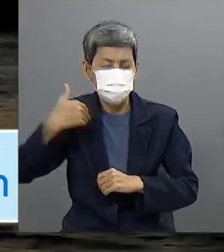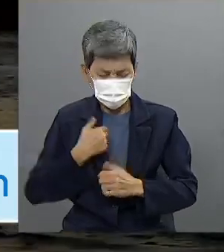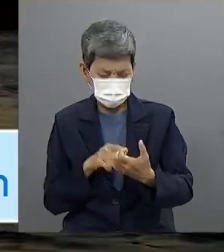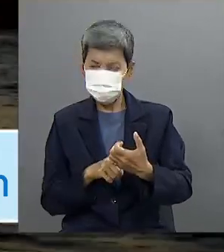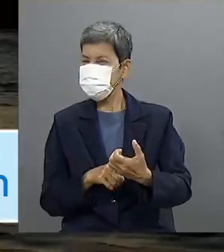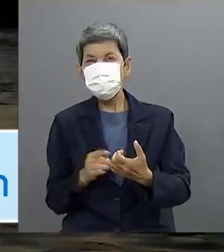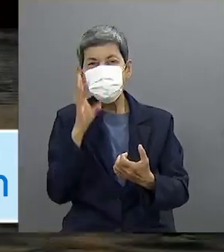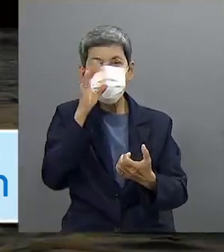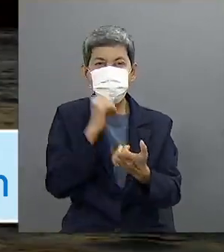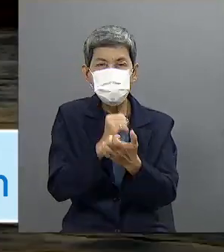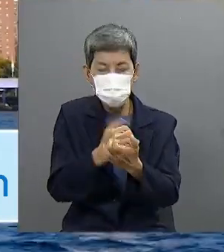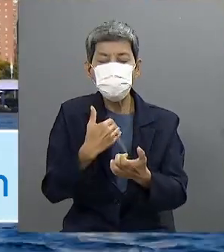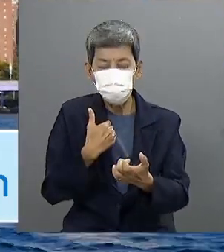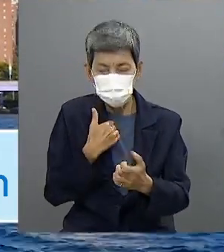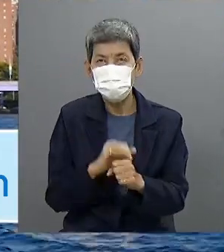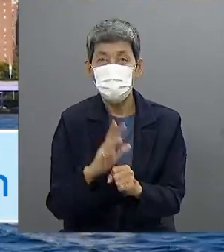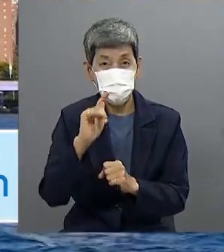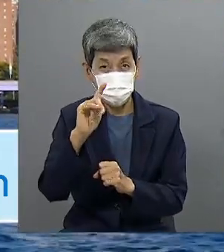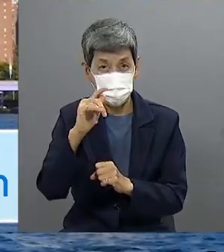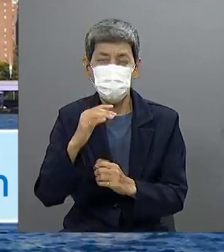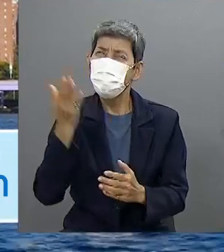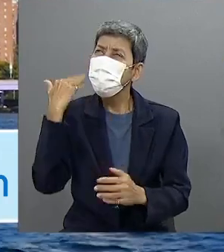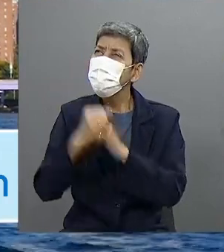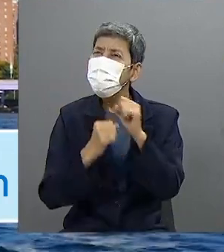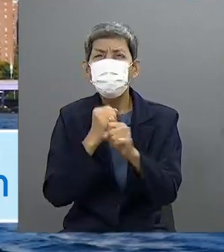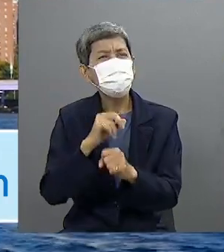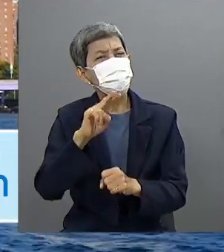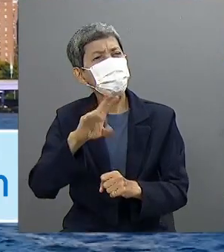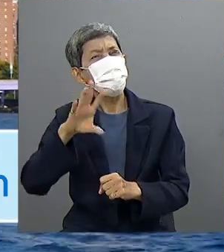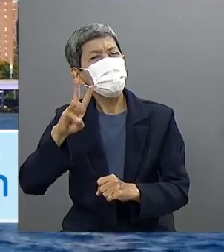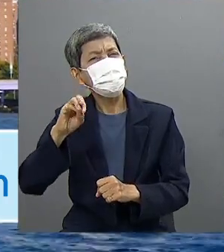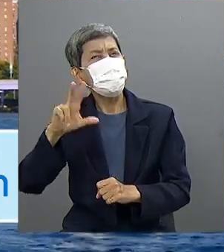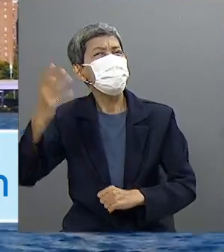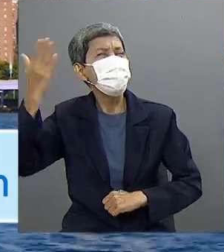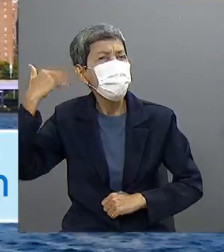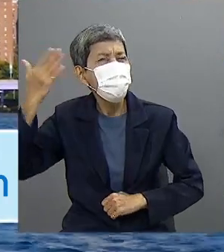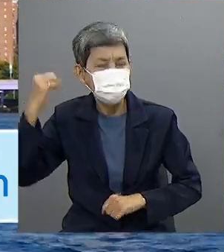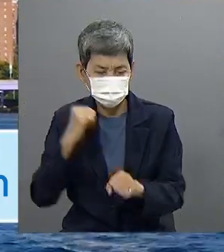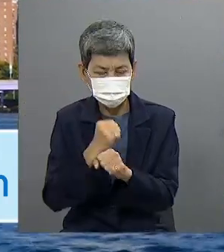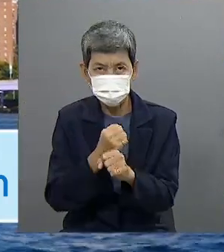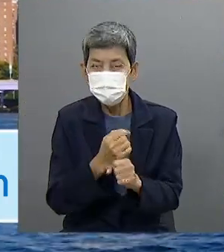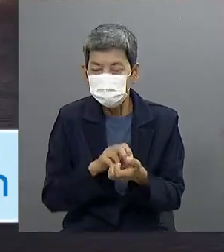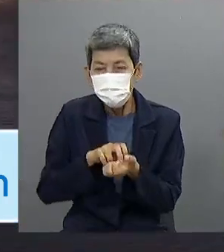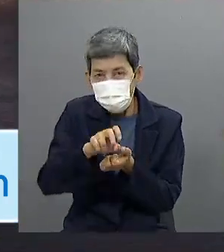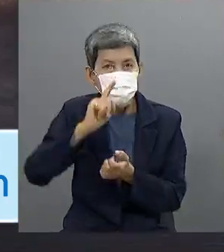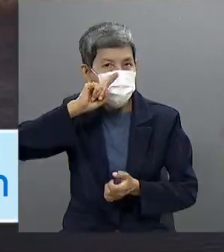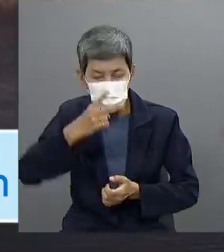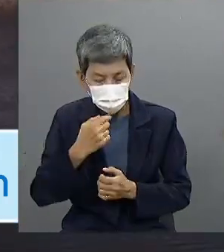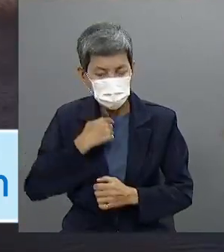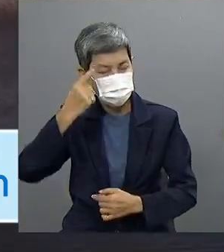แพร่ตลอดเนี่ยข่าวนี้คือมีมาตั้งแต่ปี2563แล้วนะครับถูกนำมาส่งต่อซ้ำเพื่อให้เกิดความเข้าใจผิด